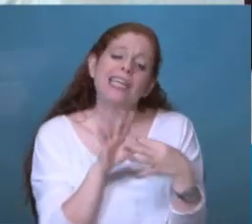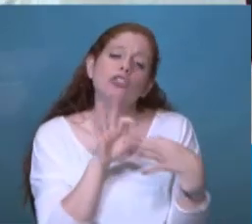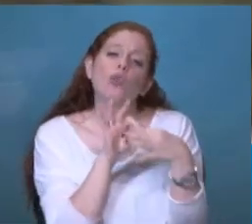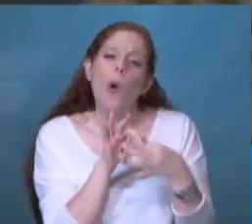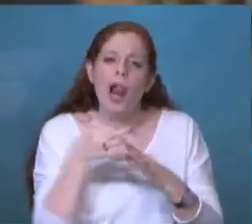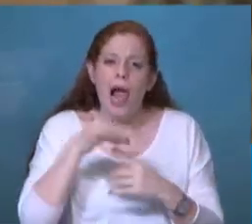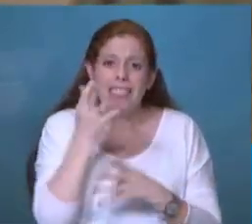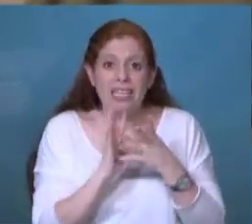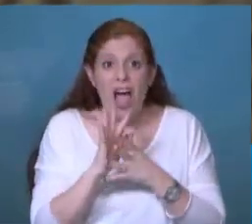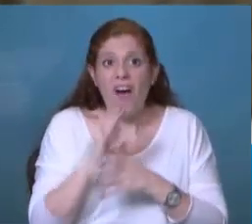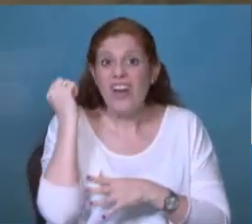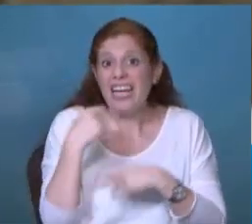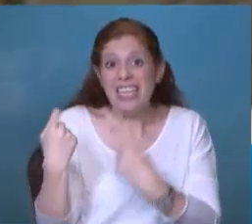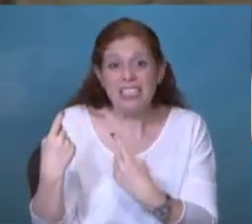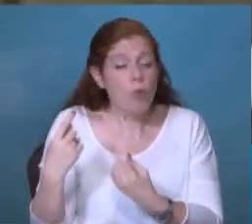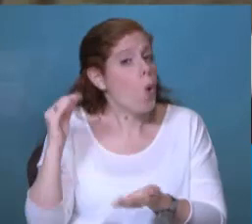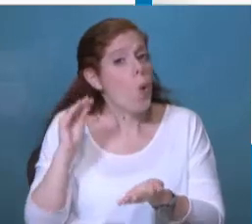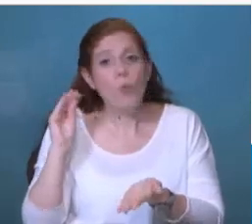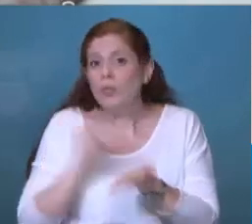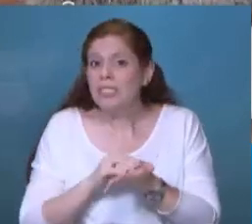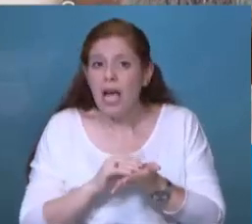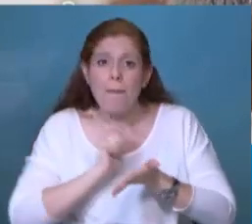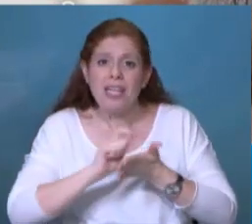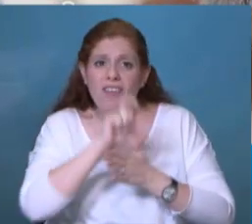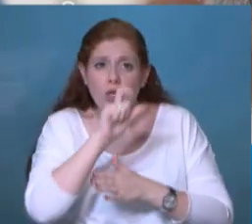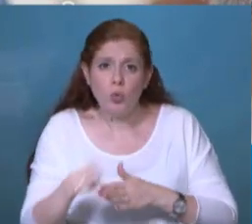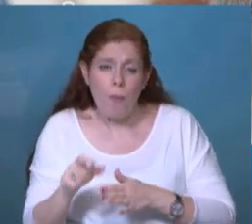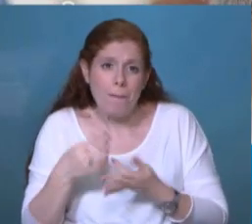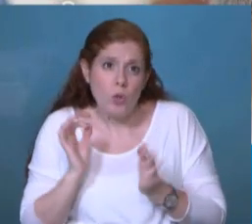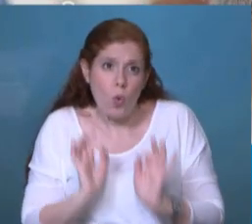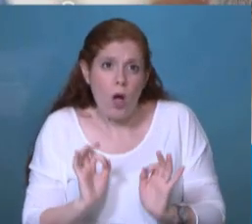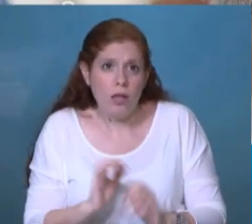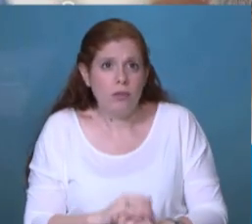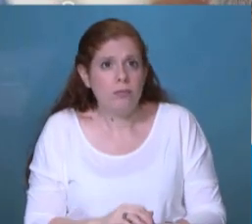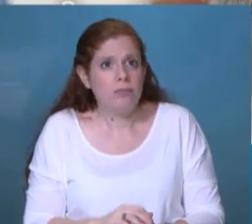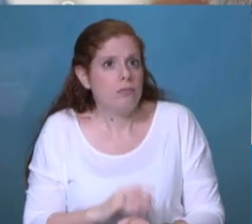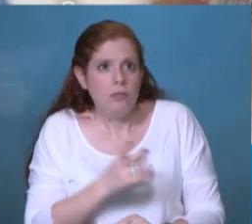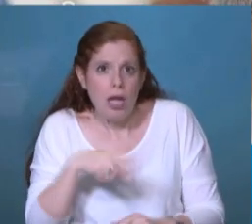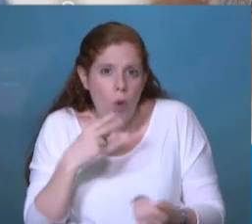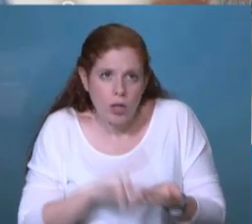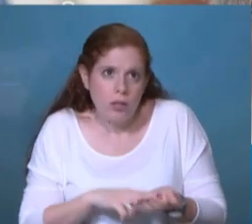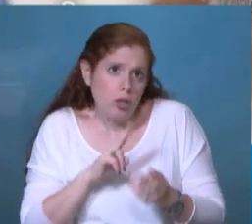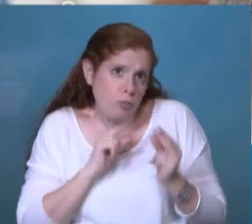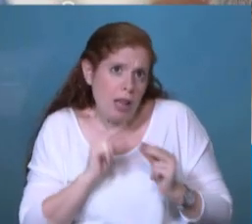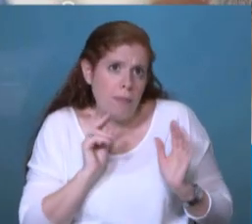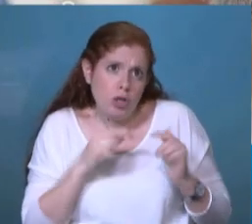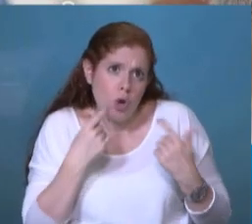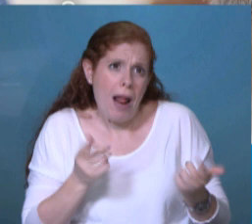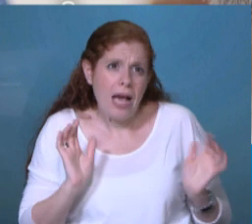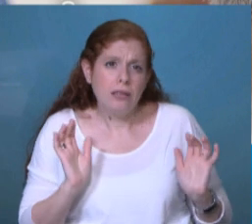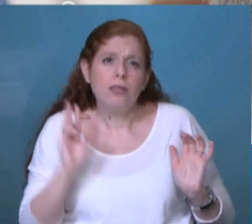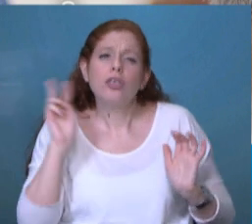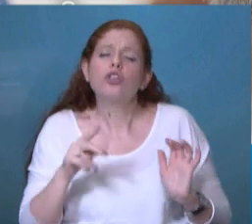עצמו כלל לא מוזכר בכתב האישום המתוקן. אם לא יהיה צדק, אז יש לנו מה לדבר, יש לנו מה להגיד, יש לנו מה להגיד